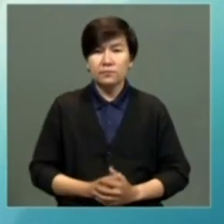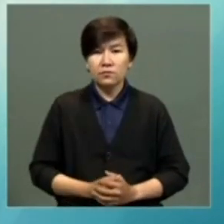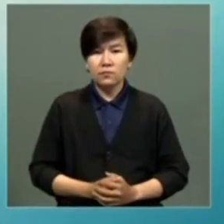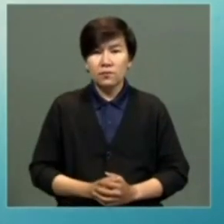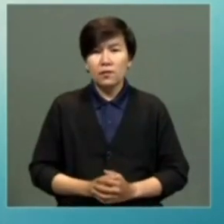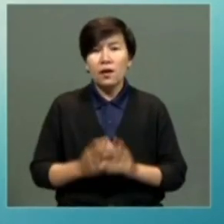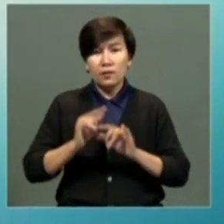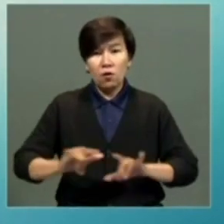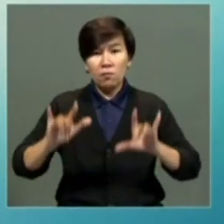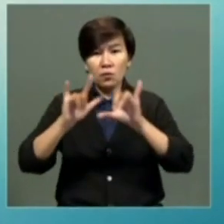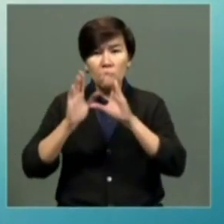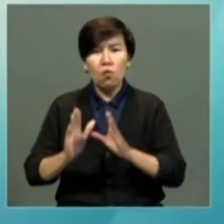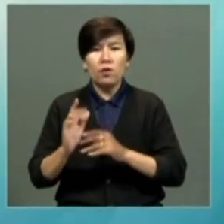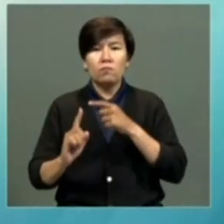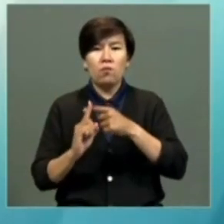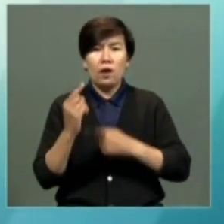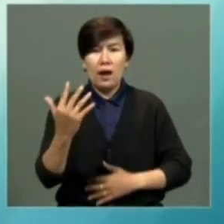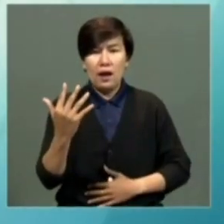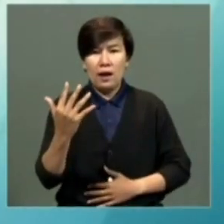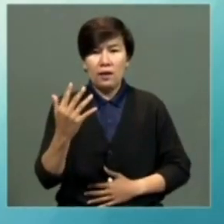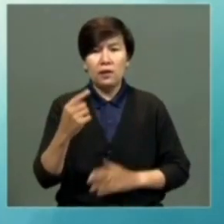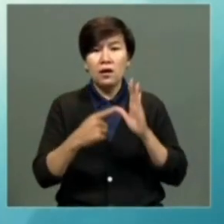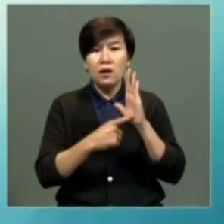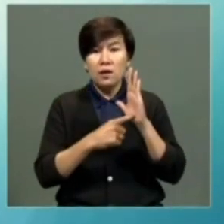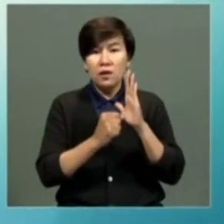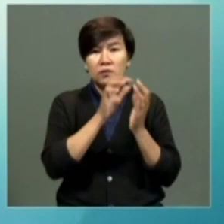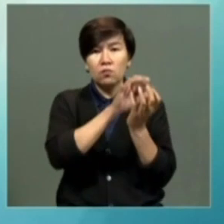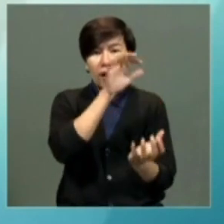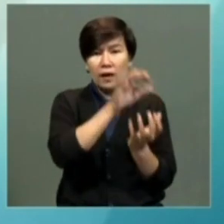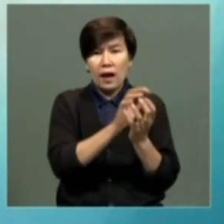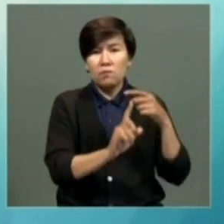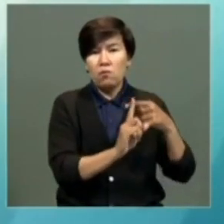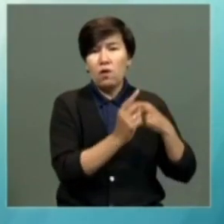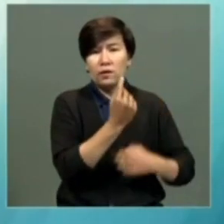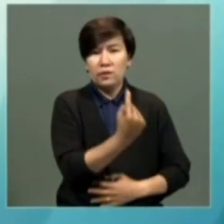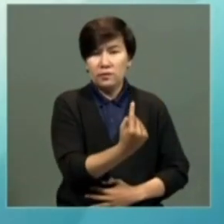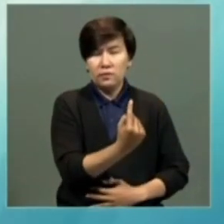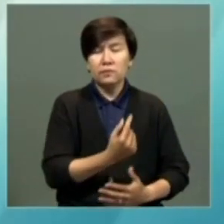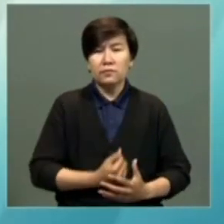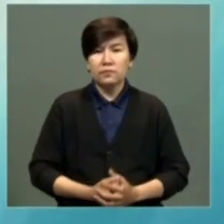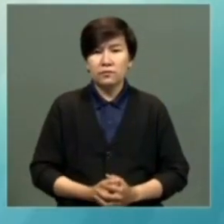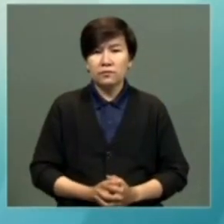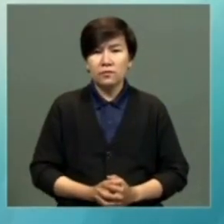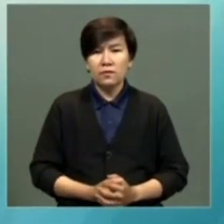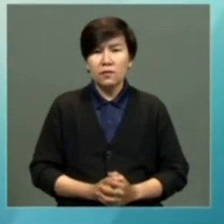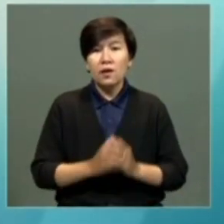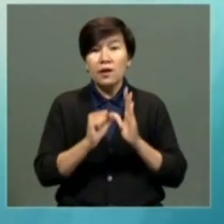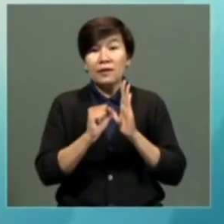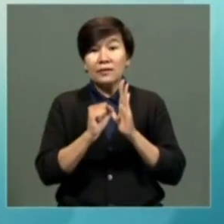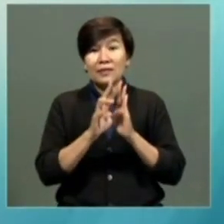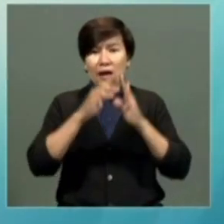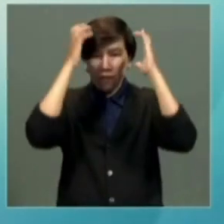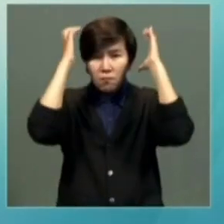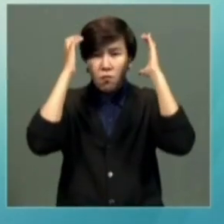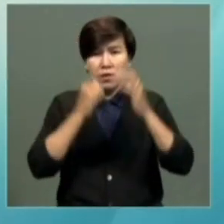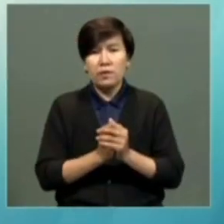ครปฐม5รายสมุทรปราการ1รายนะครับแล้วก็สระบุรี3รายนคร